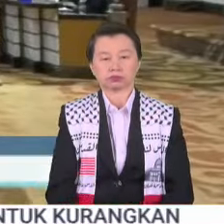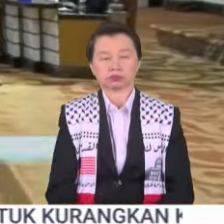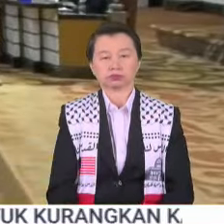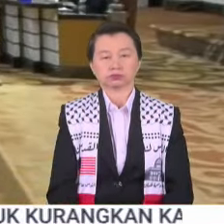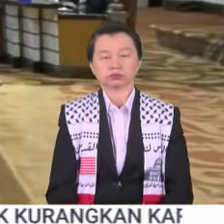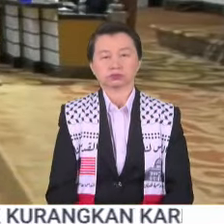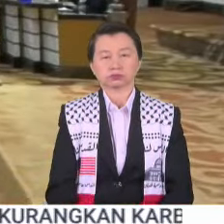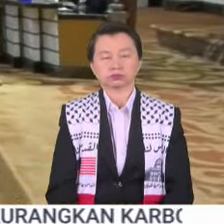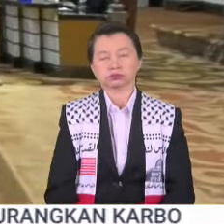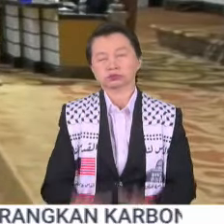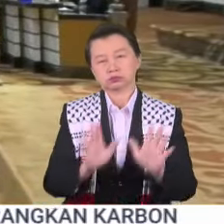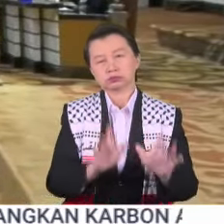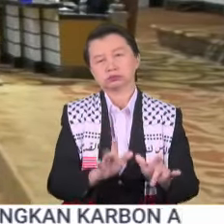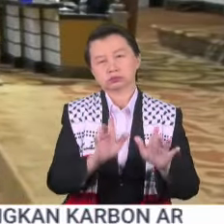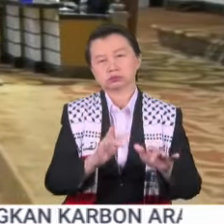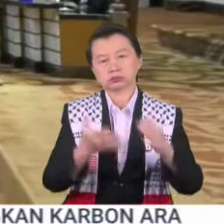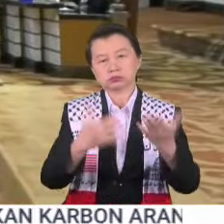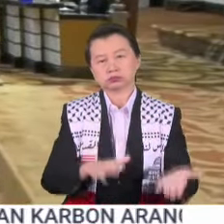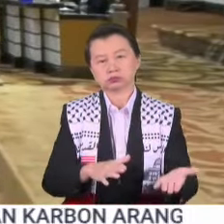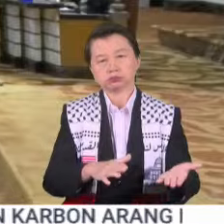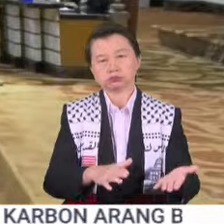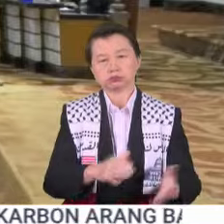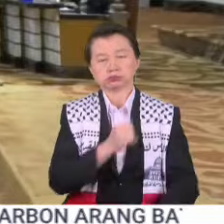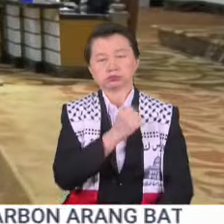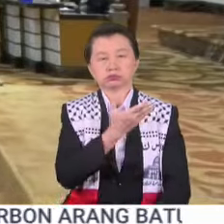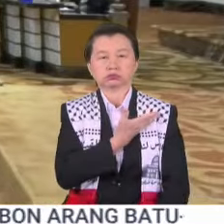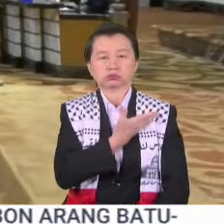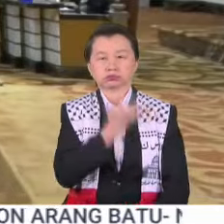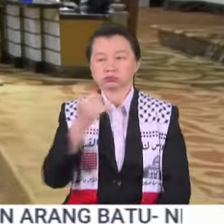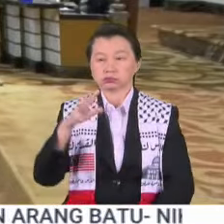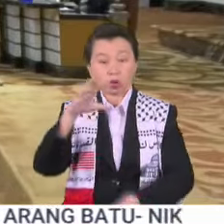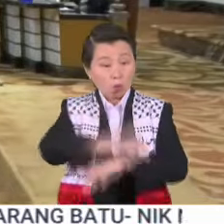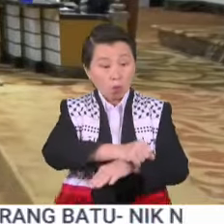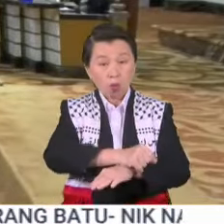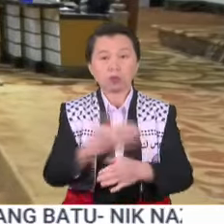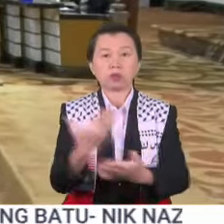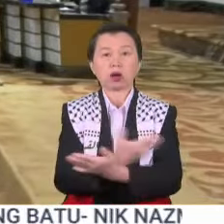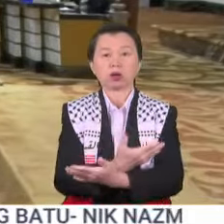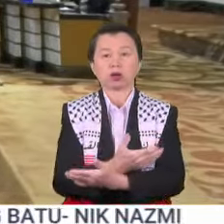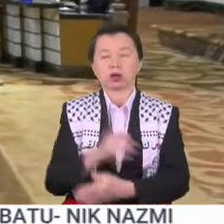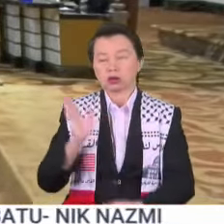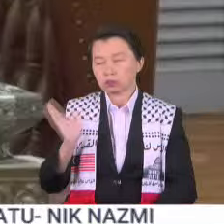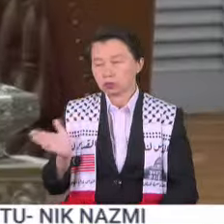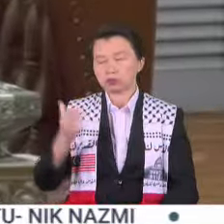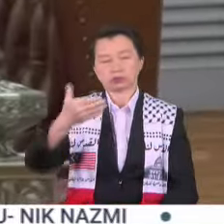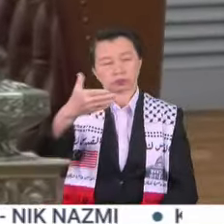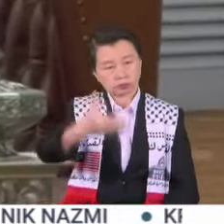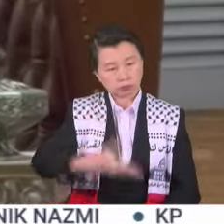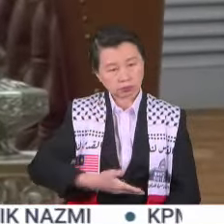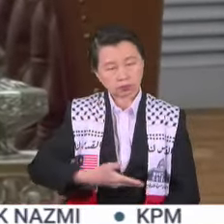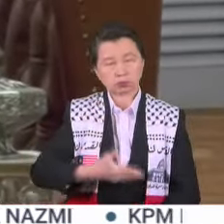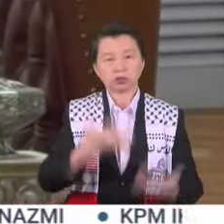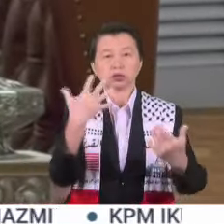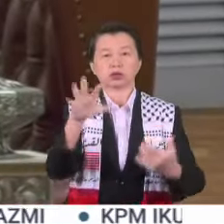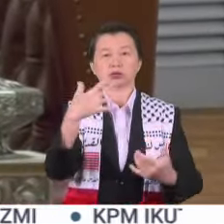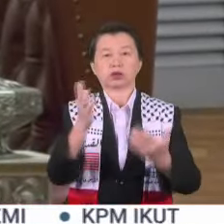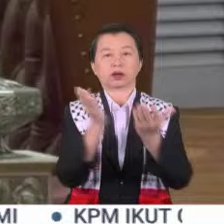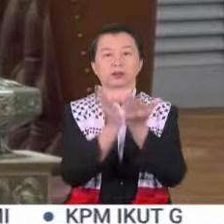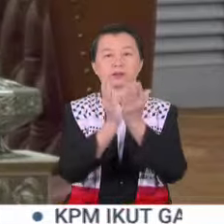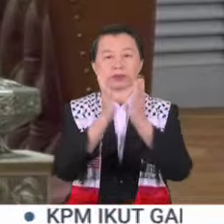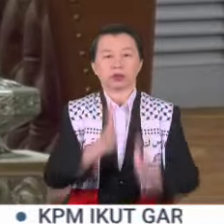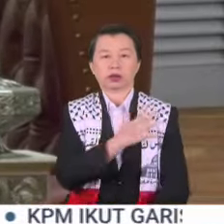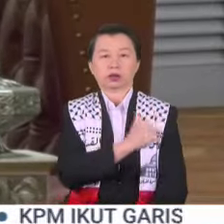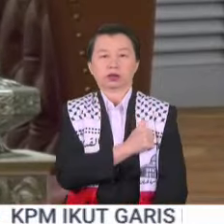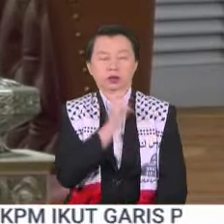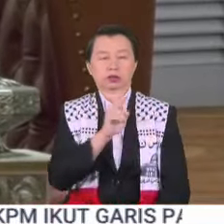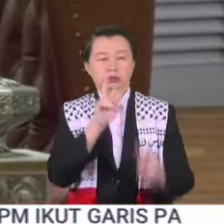Dalam menzahirkan simpati atas pemergian rakyat Palestin akibat serangan terbaru Zionis, beliau mengalu-alukan kehadiran 15 pelajar Palestin